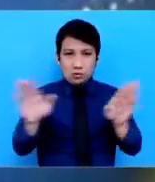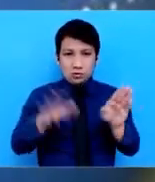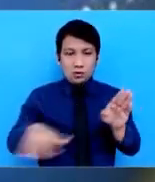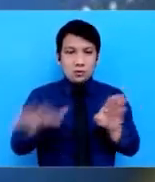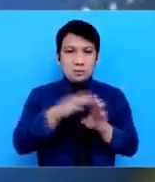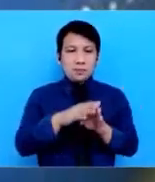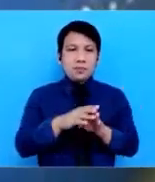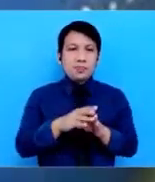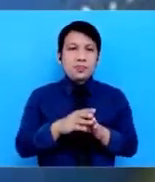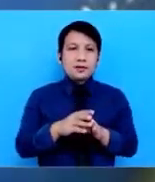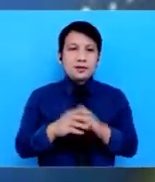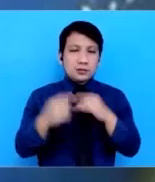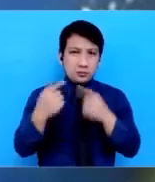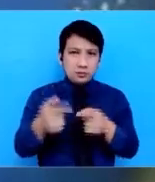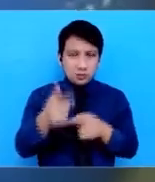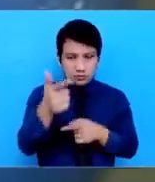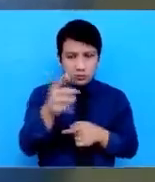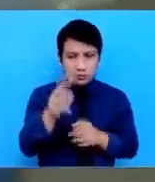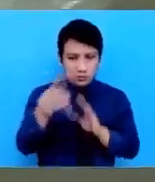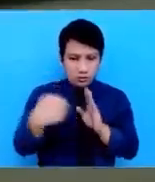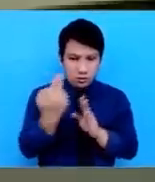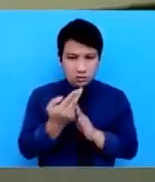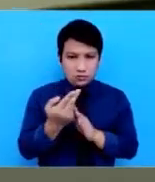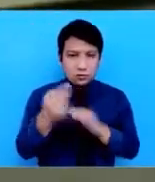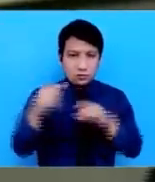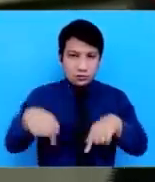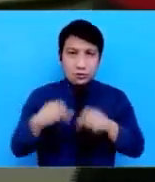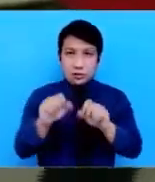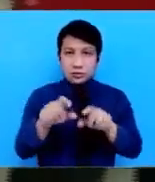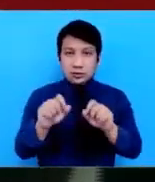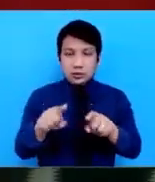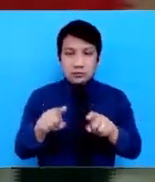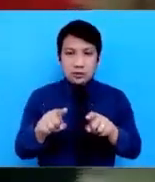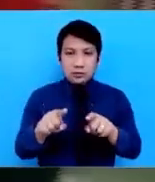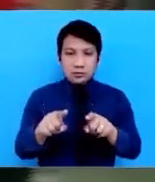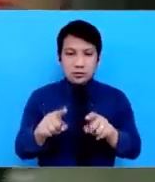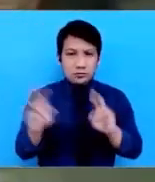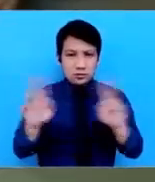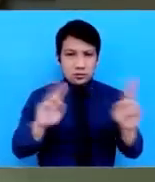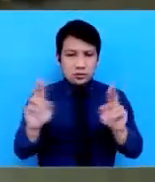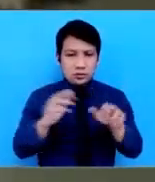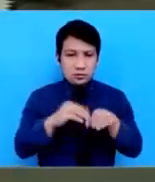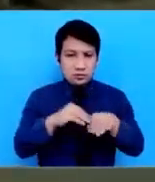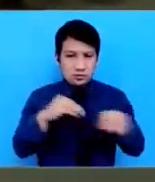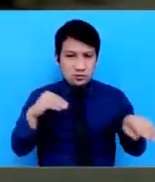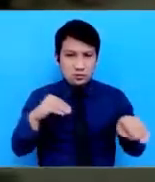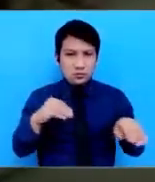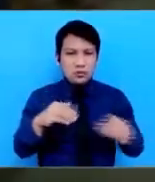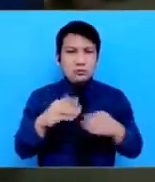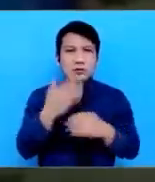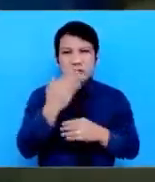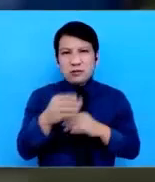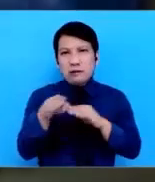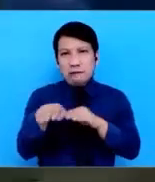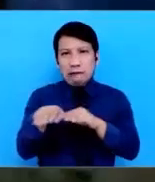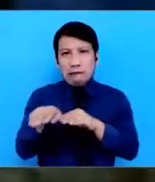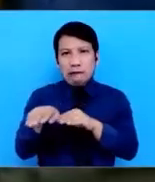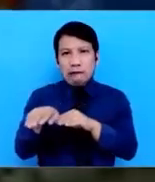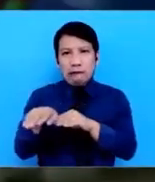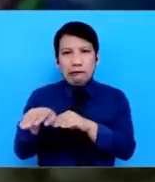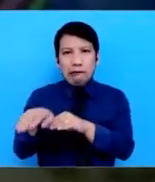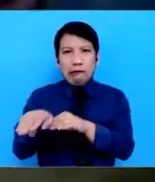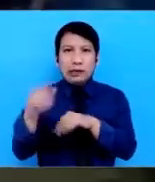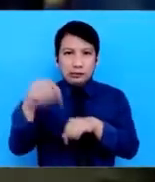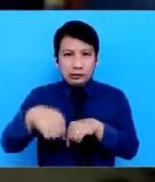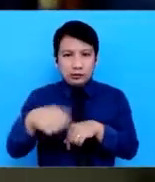mga 24 oras yung ilang mga shops dito. At atin naman traffic update ay mabagal na nga yung dalay ng trapiko dito nga sa